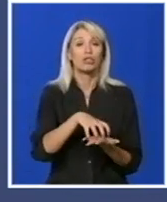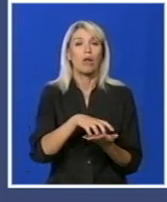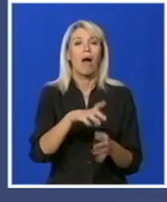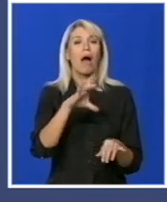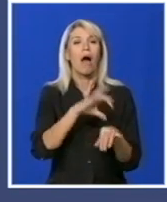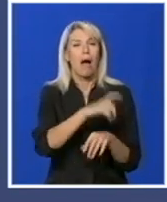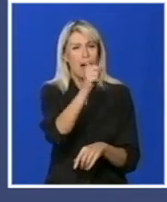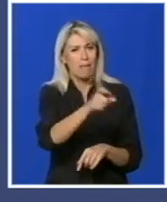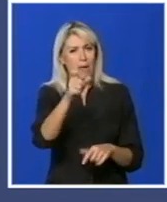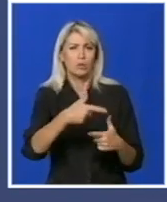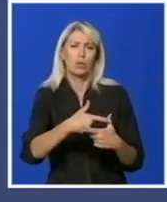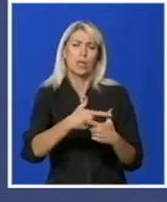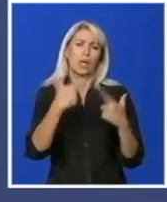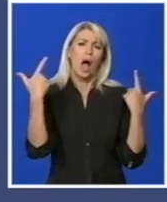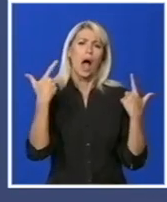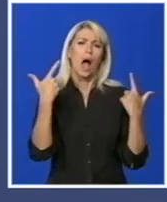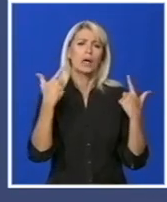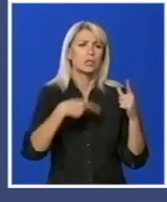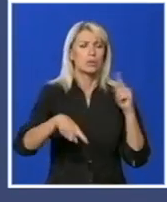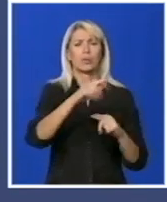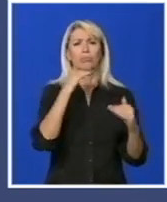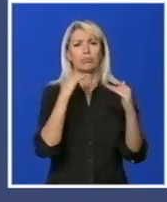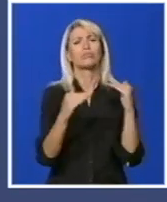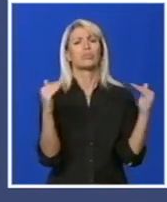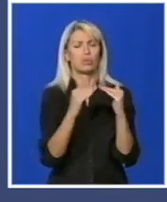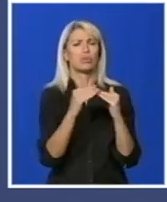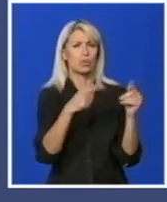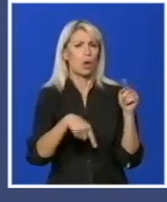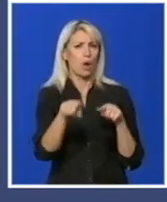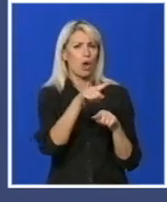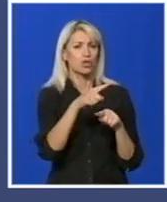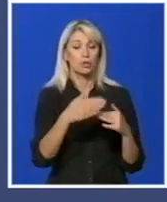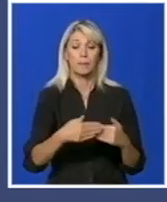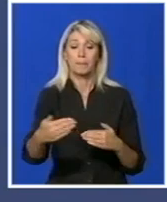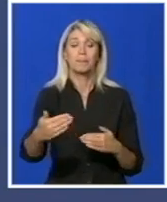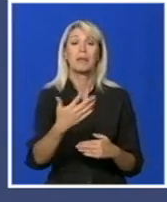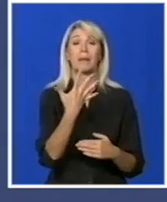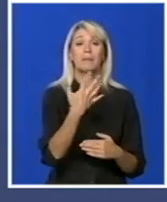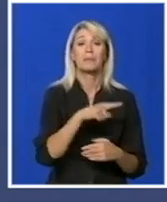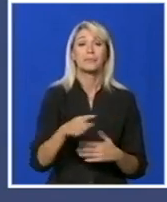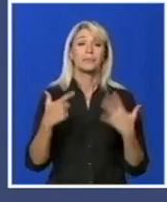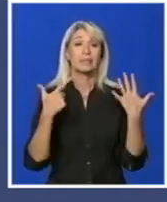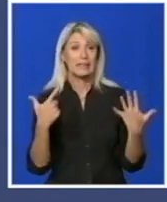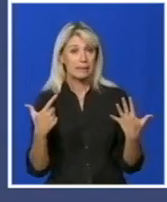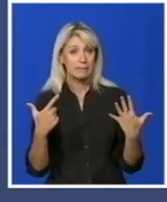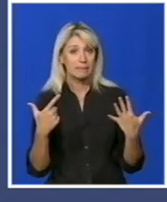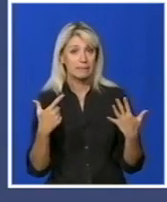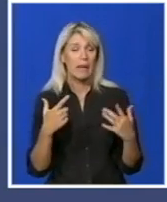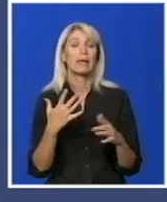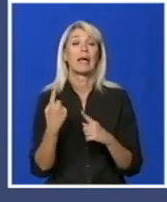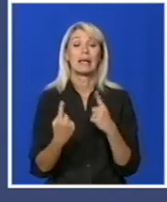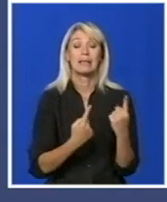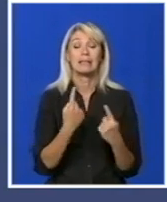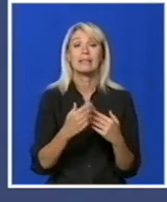su zauzeli jasan stav da u sledećih 5 do 7 dana imamo situaciju koju